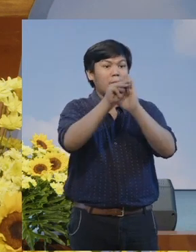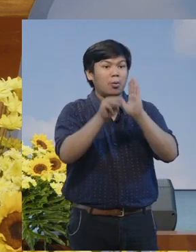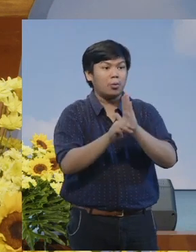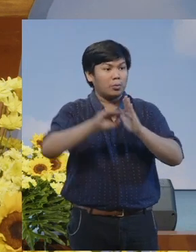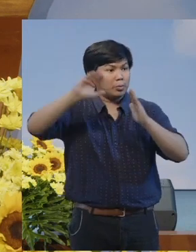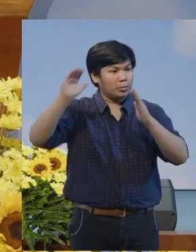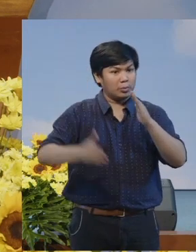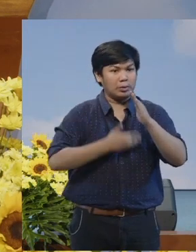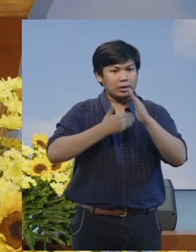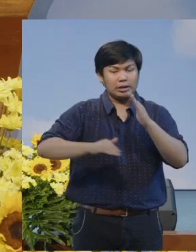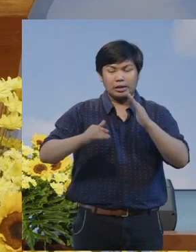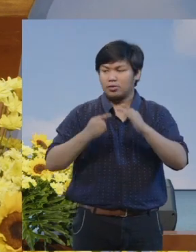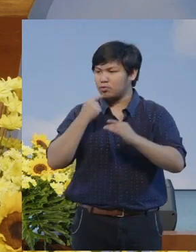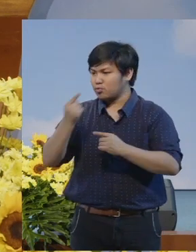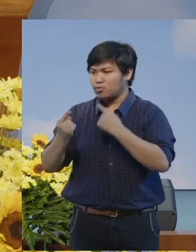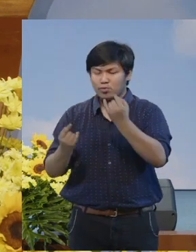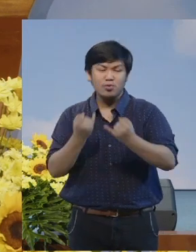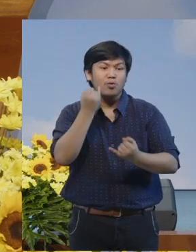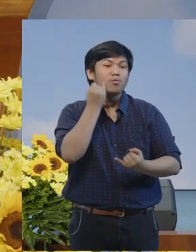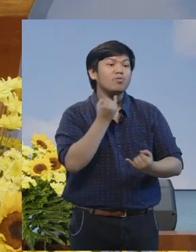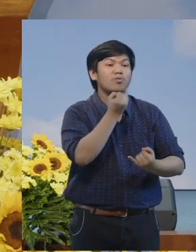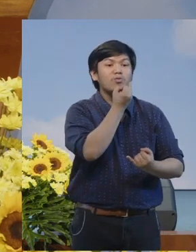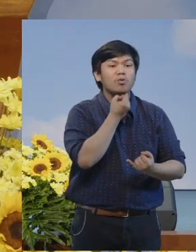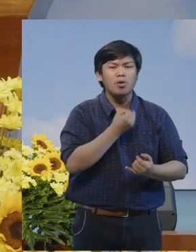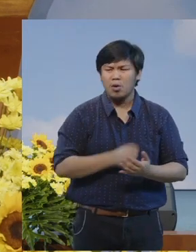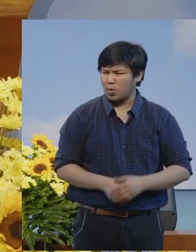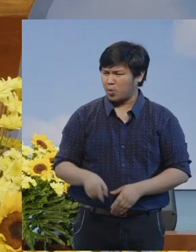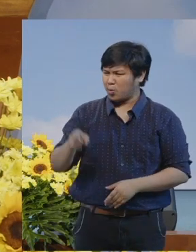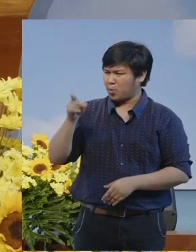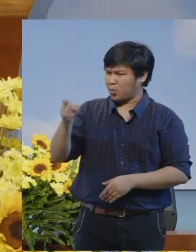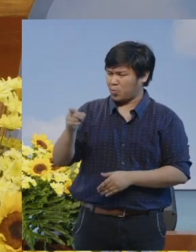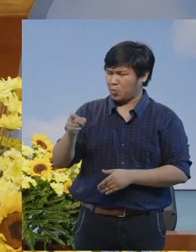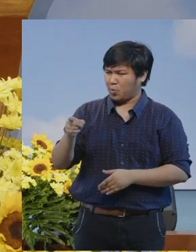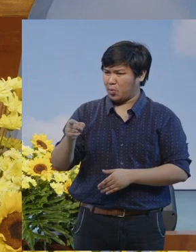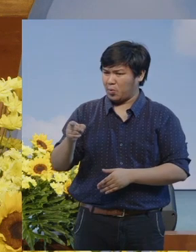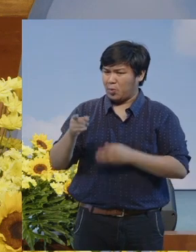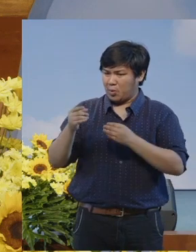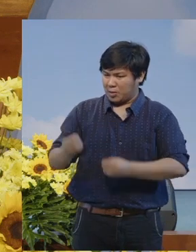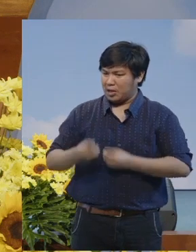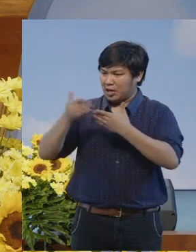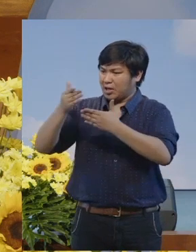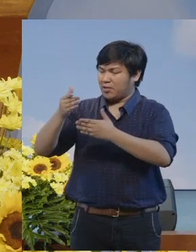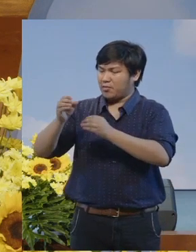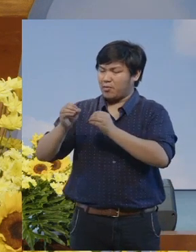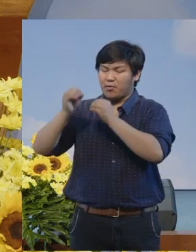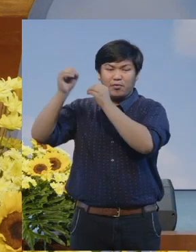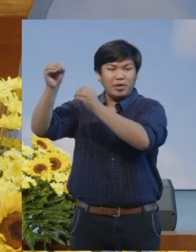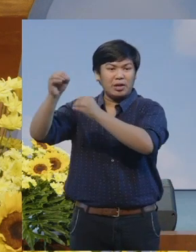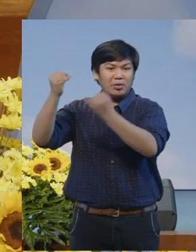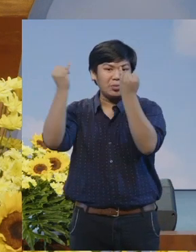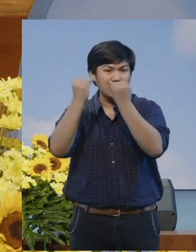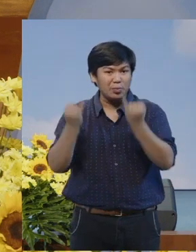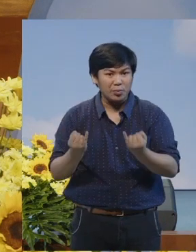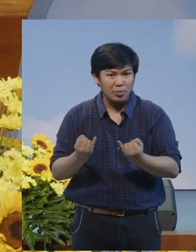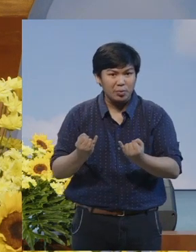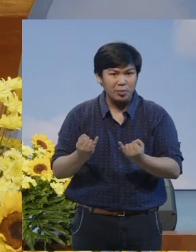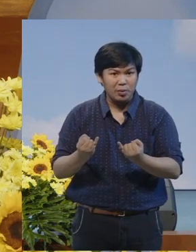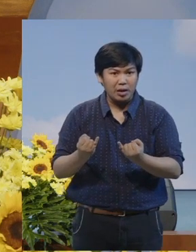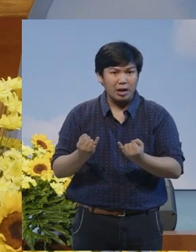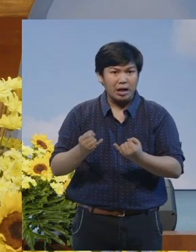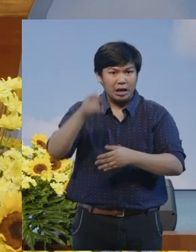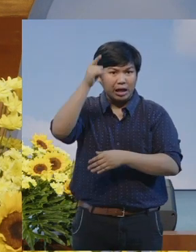sa mga Israelita, "They sacrificed to demons that were no gods, to gods they had never